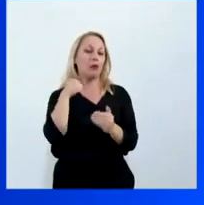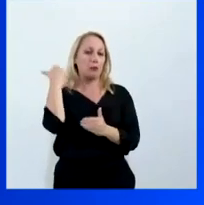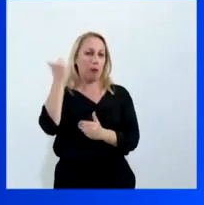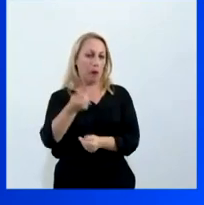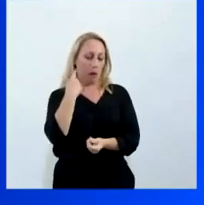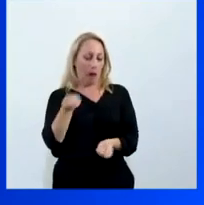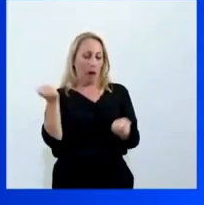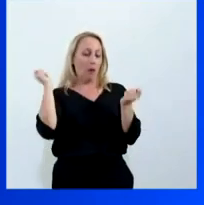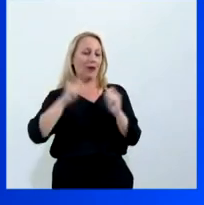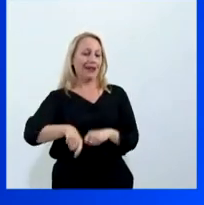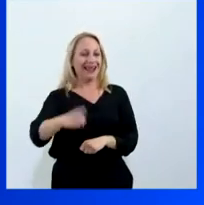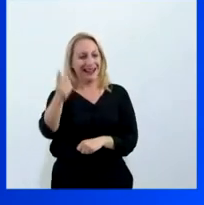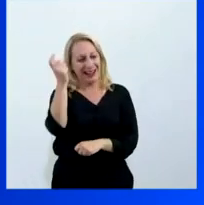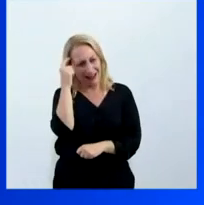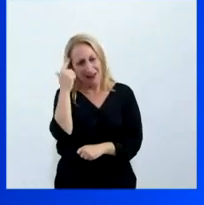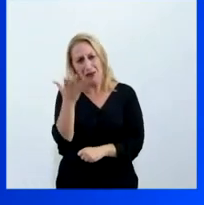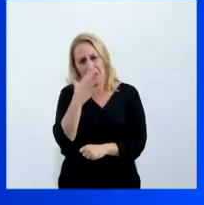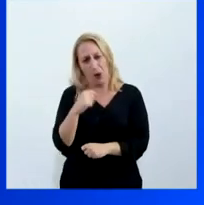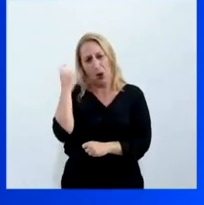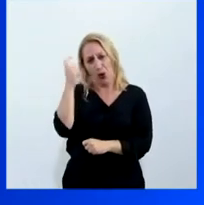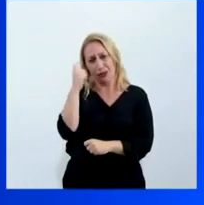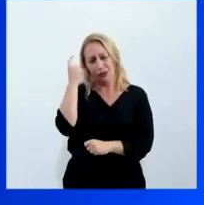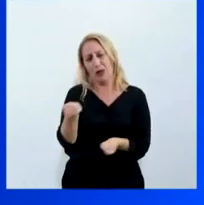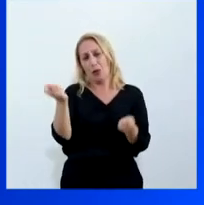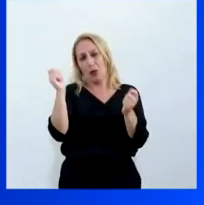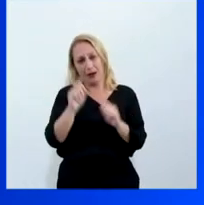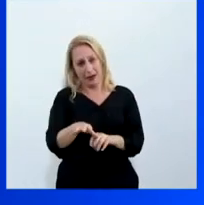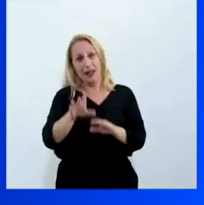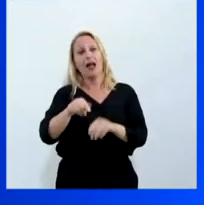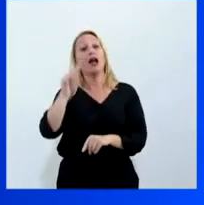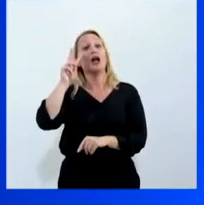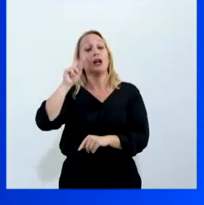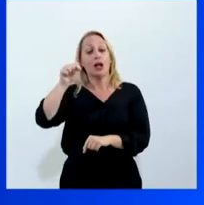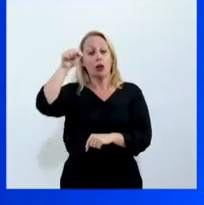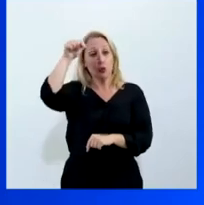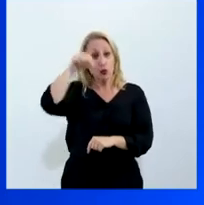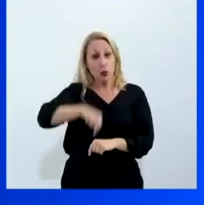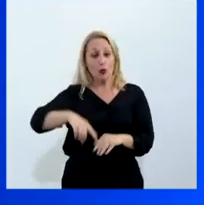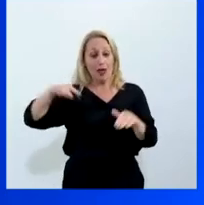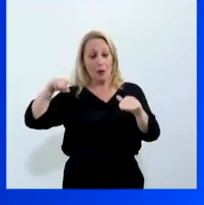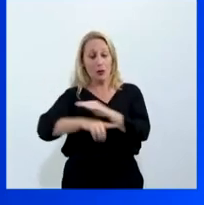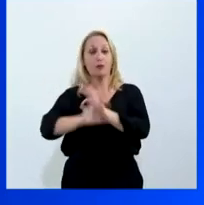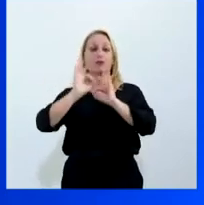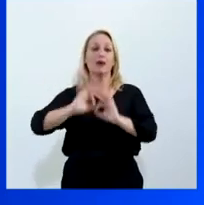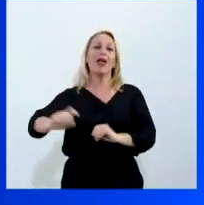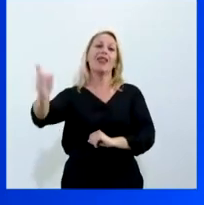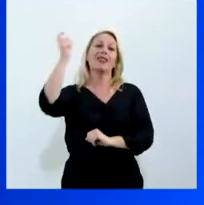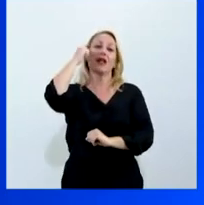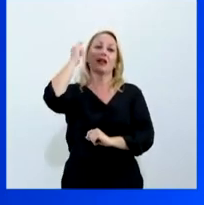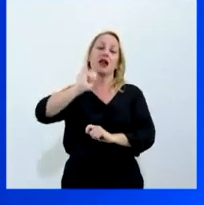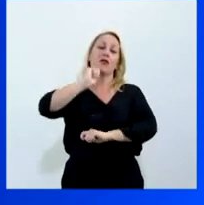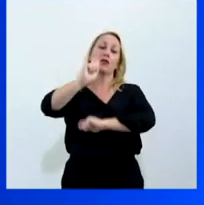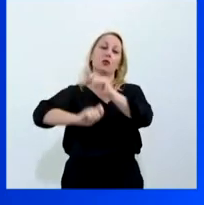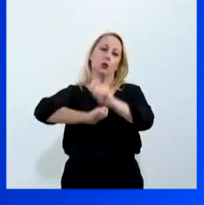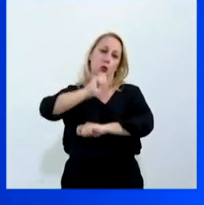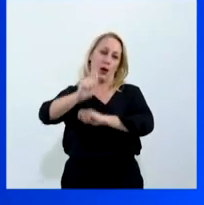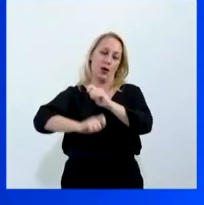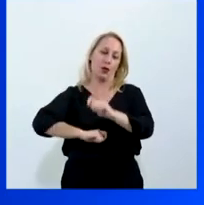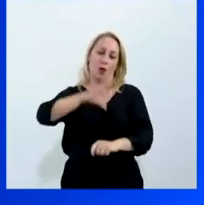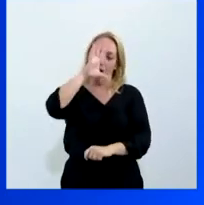οποίο καταλαβαίνω γιατί ακόμα υπάρχει, εκεί θα αντιληφθούν πόσο σημαντικό έργο είναι αυτό, έργο το οποίο πραγματικά θα